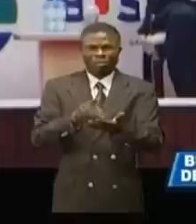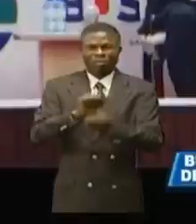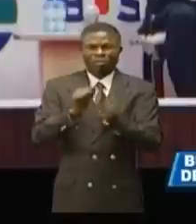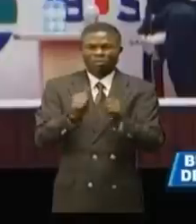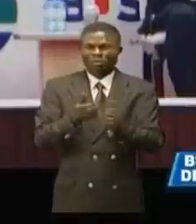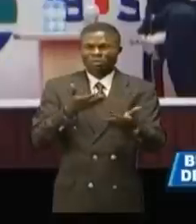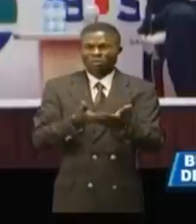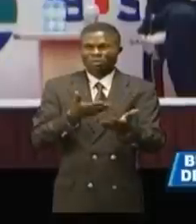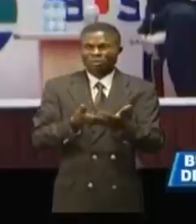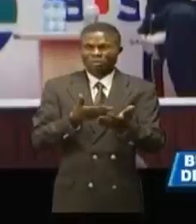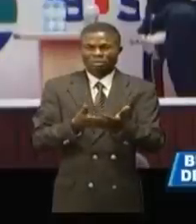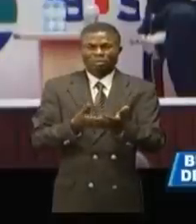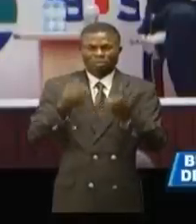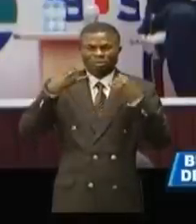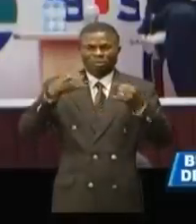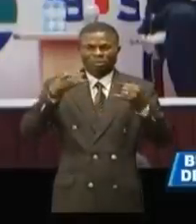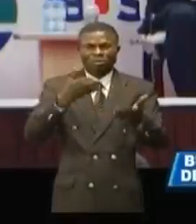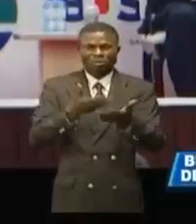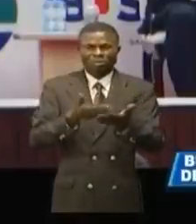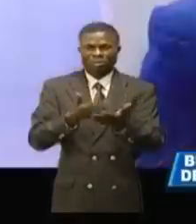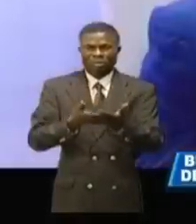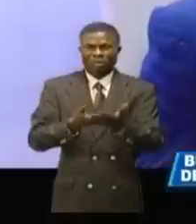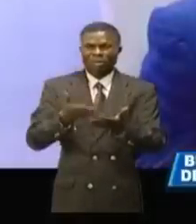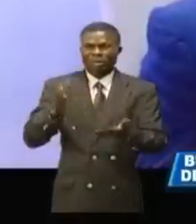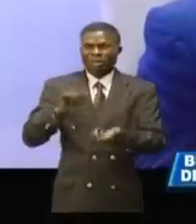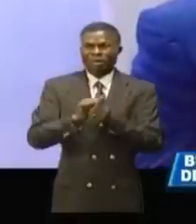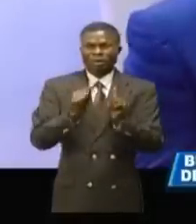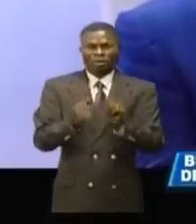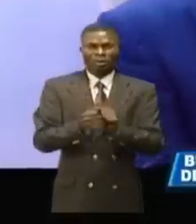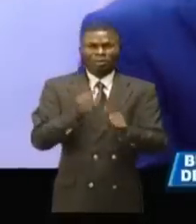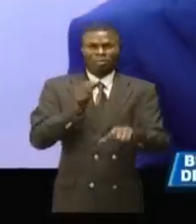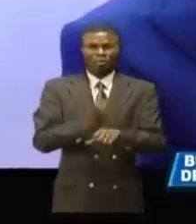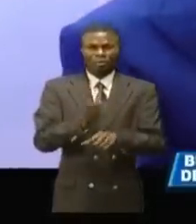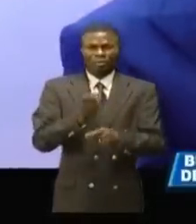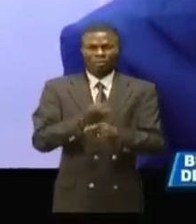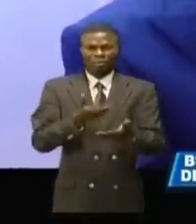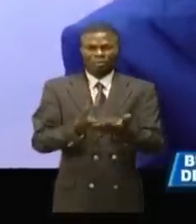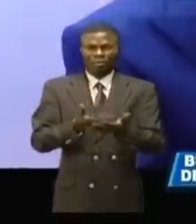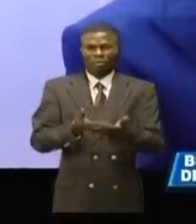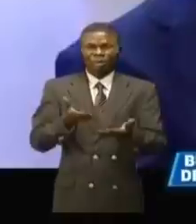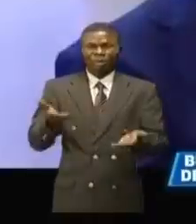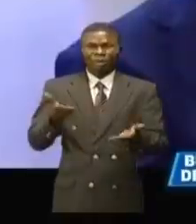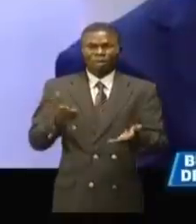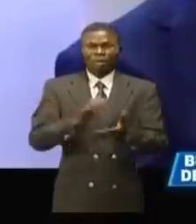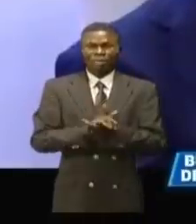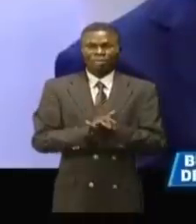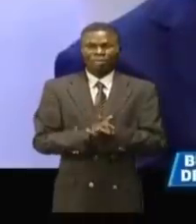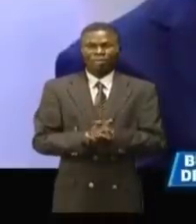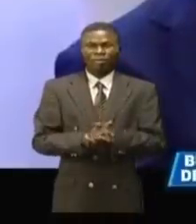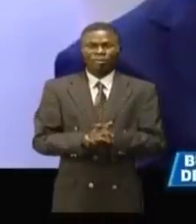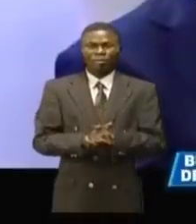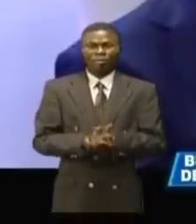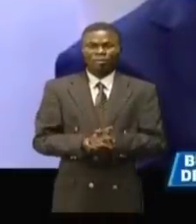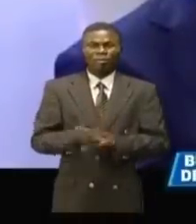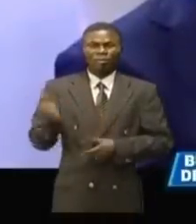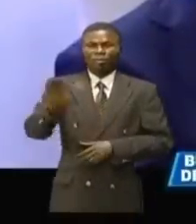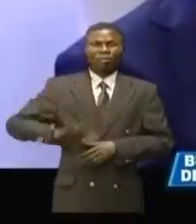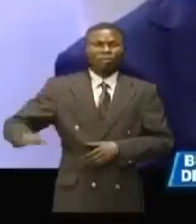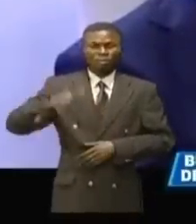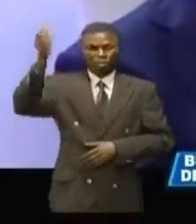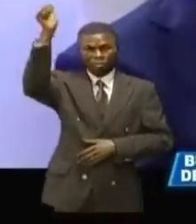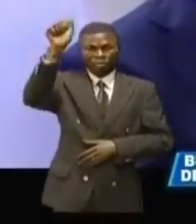RDC et d'Afrique du Sud. Le chef de l'État, Félix-Antoine Tshisekedi Tshilombo, et son homologue de la République sud-africaine,